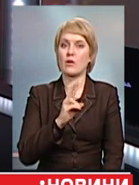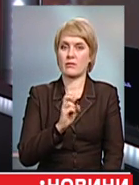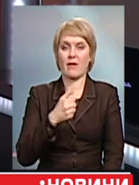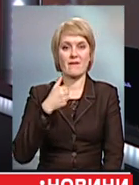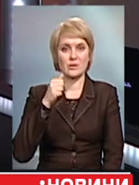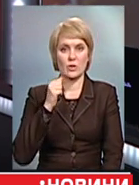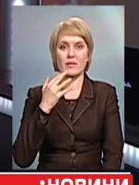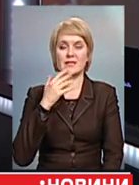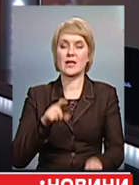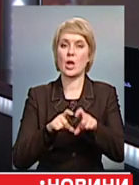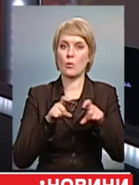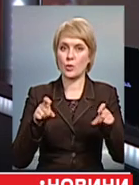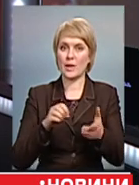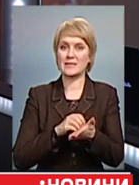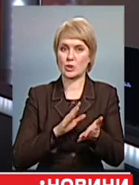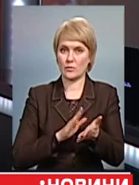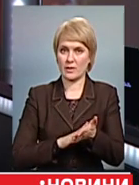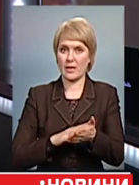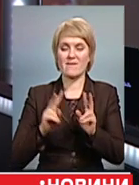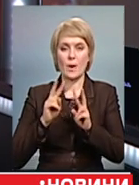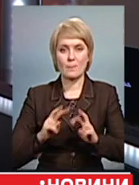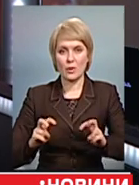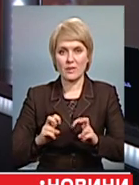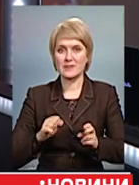зареєструвало кримінальне провадження за заявою